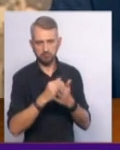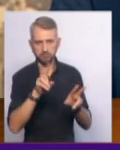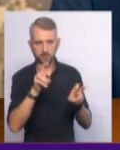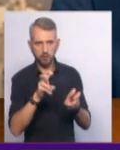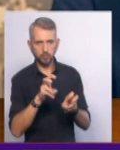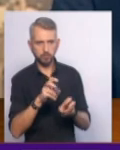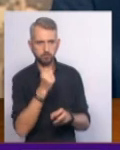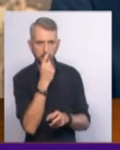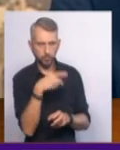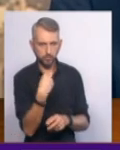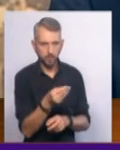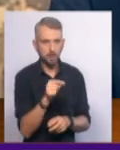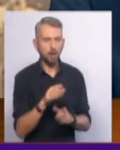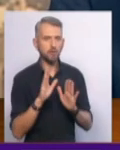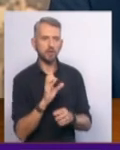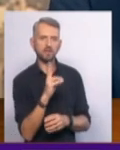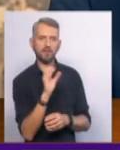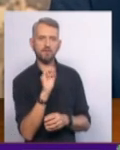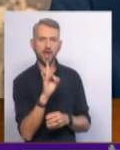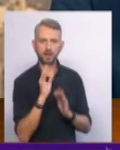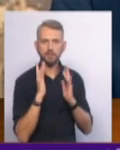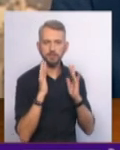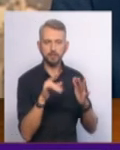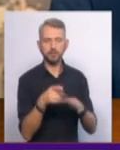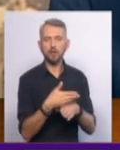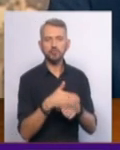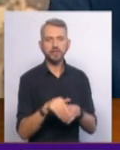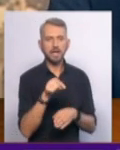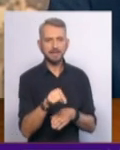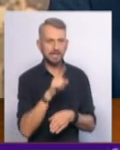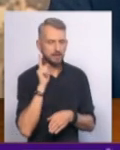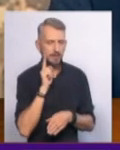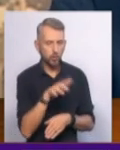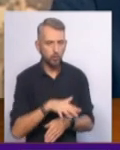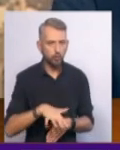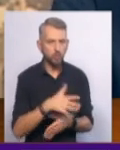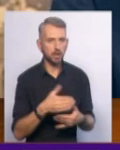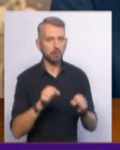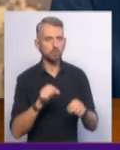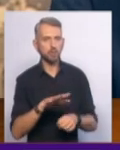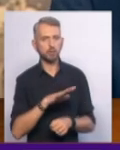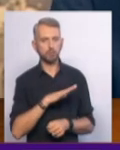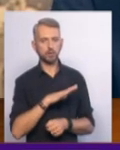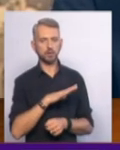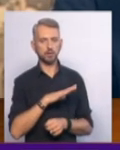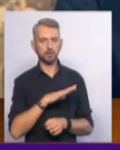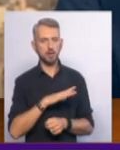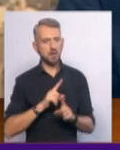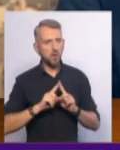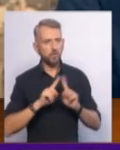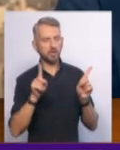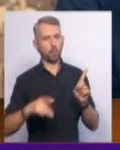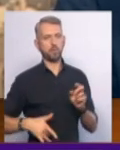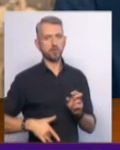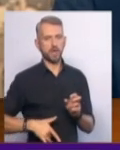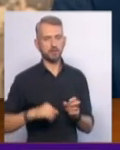що там лише сквер, лише от частина цієї зеленої зони, яка може стати родзинкою Печерська